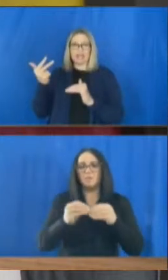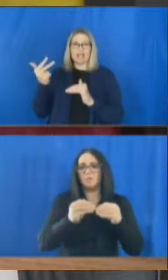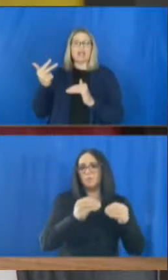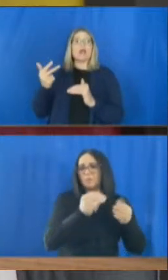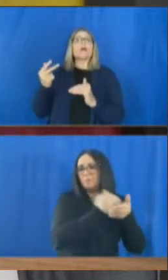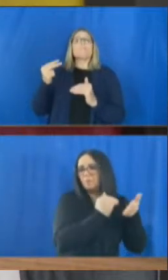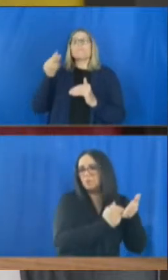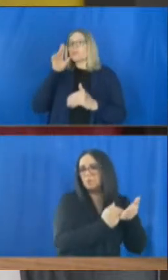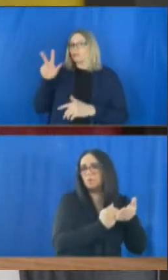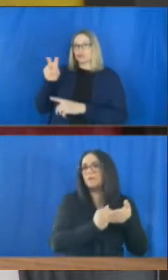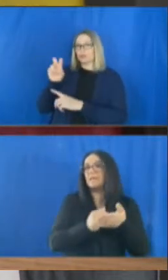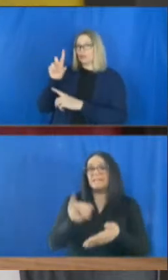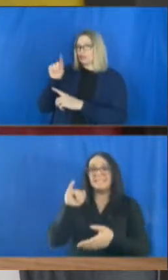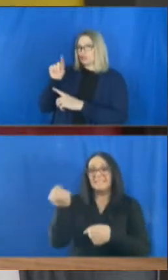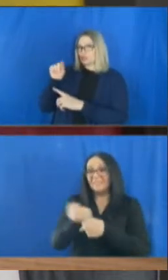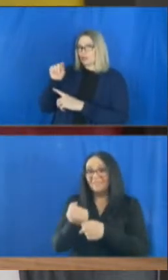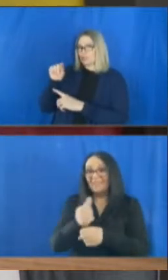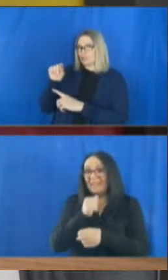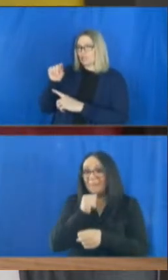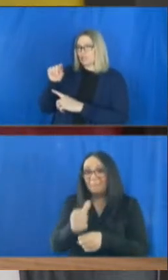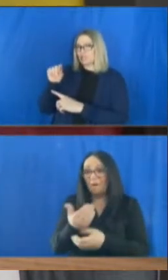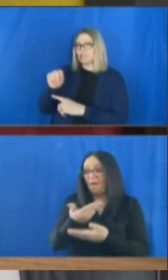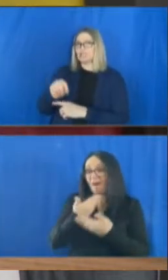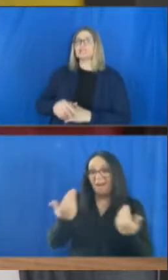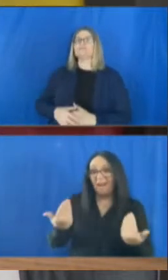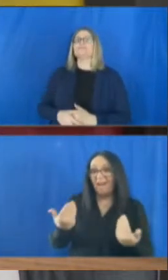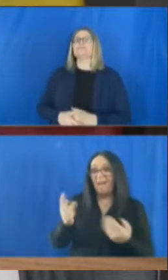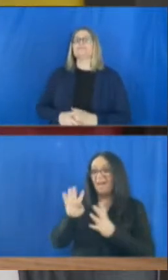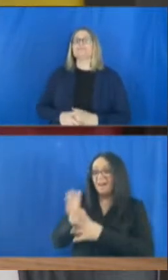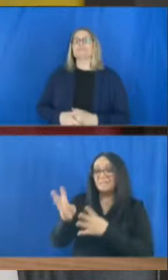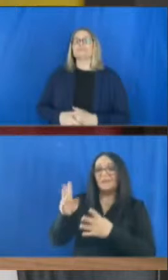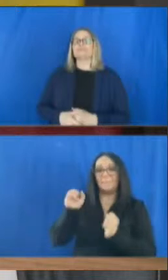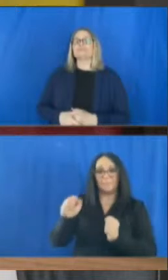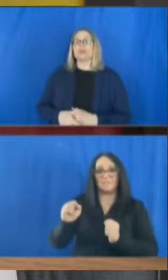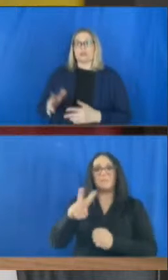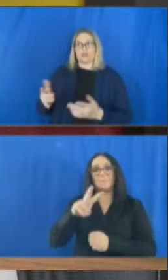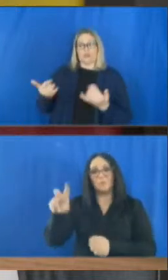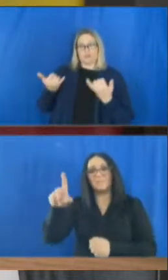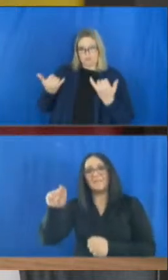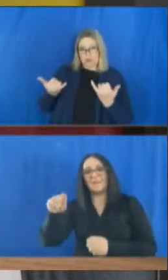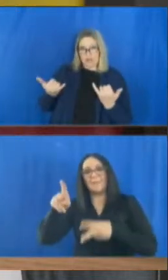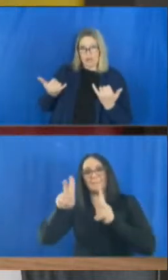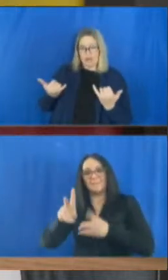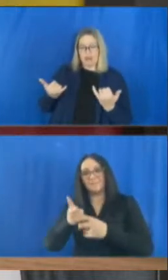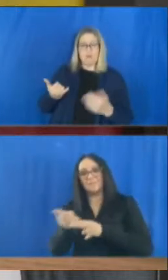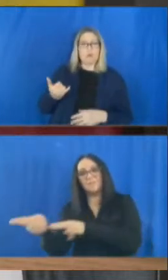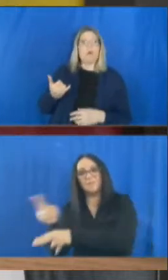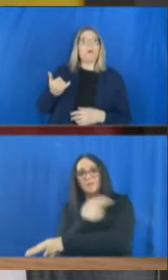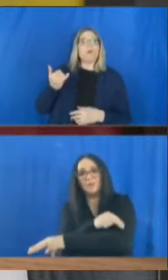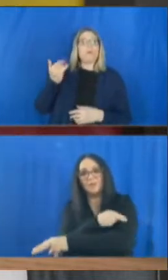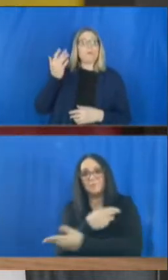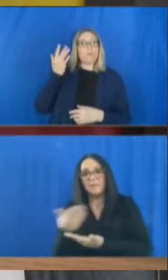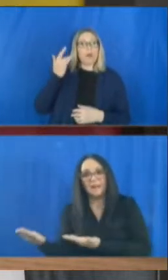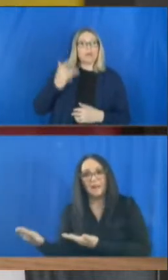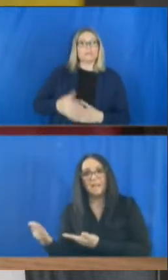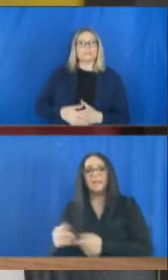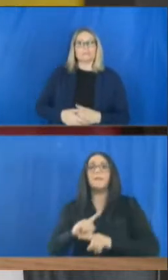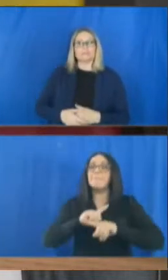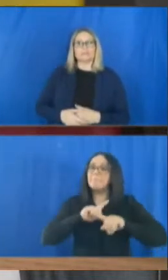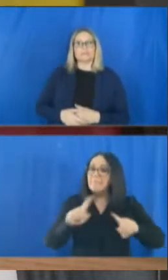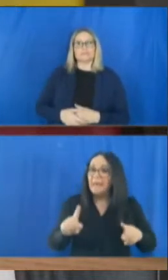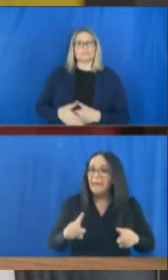le fait que la population a réduit leur contact étroit par 30%, ça nous a donné la confiance que non, on n'aura